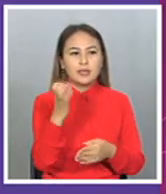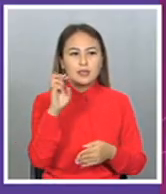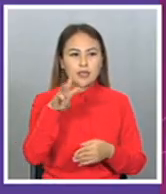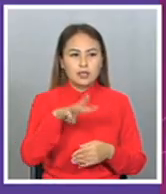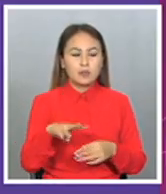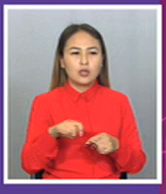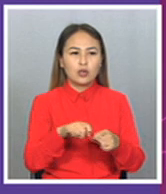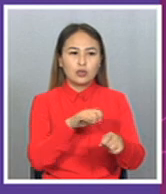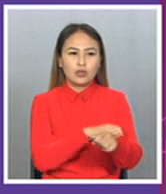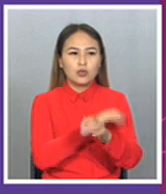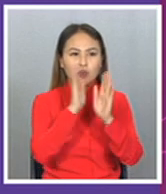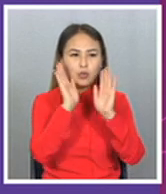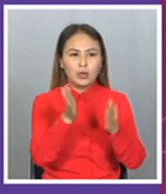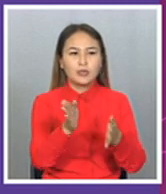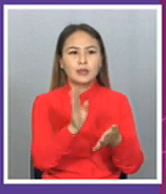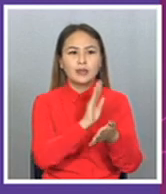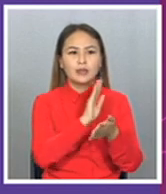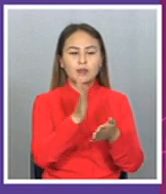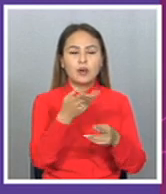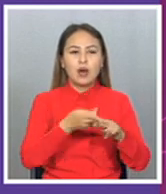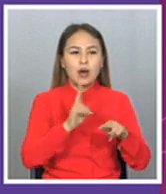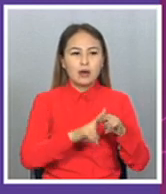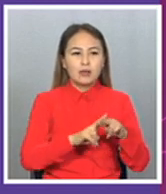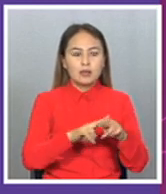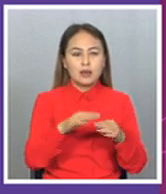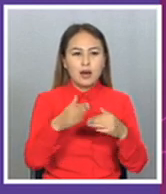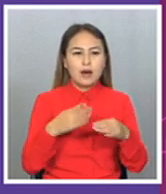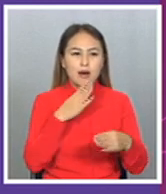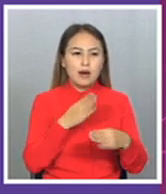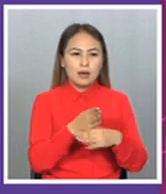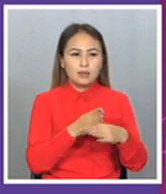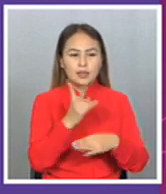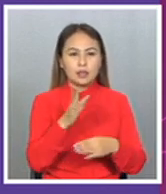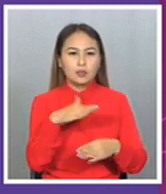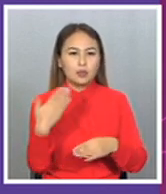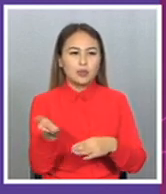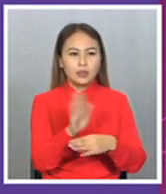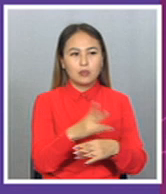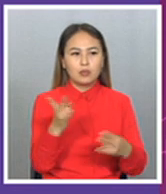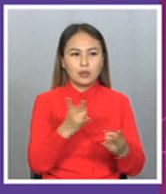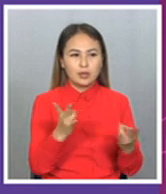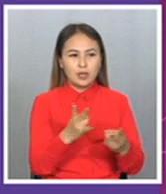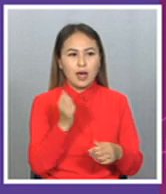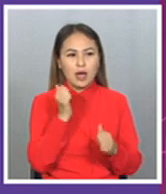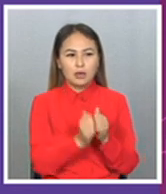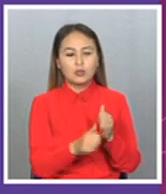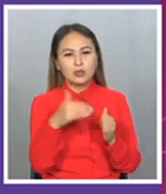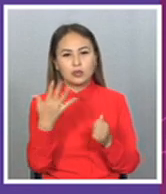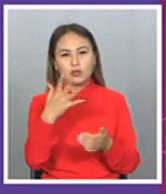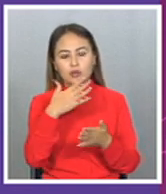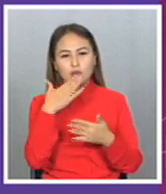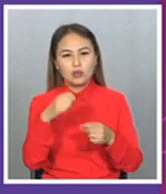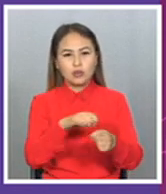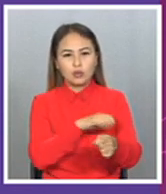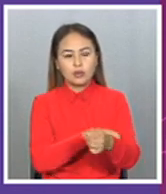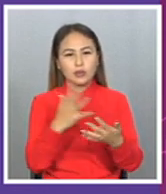2 сантиметрге ұзын болатындай етіп, арамен 2 бөлікке бөлу керек. Әр